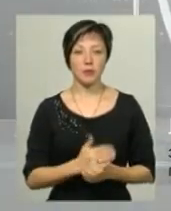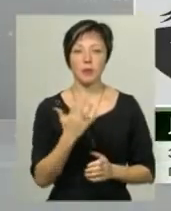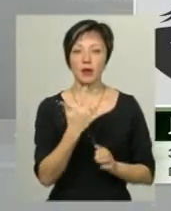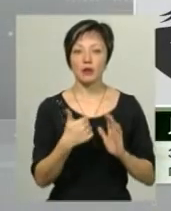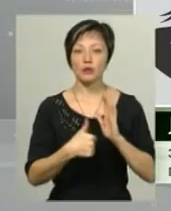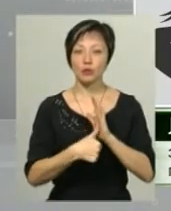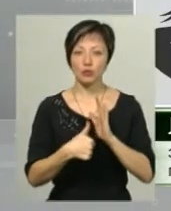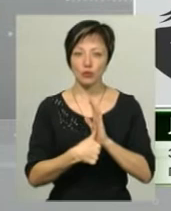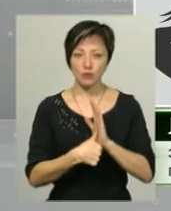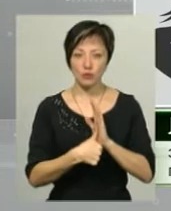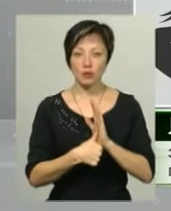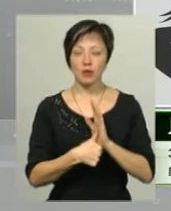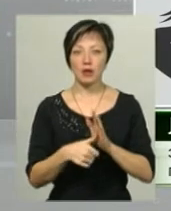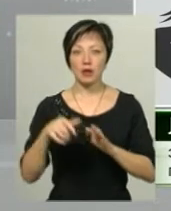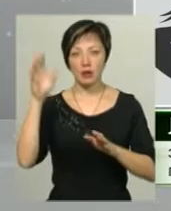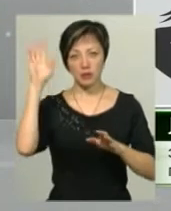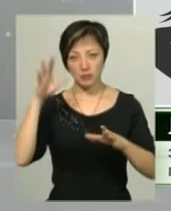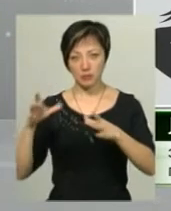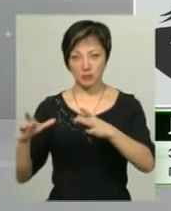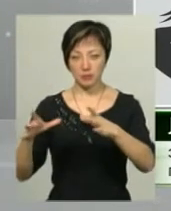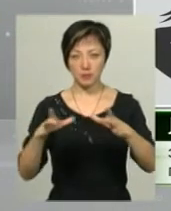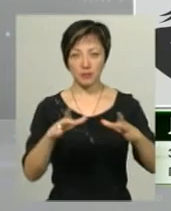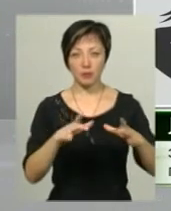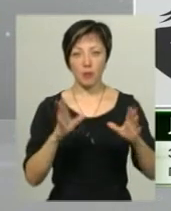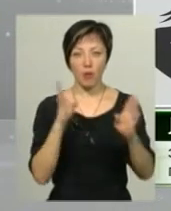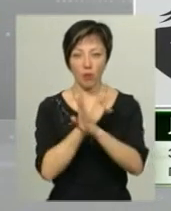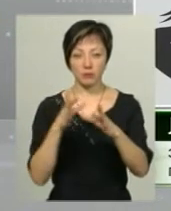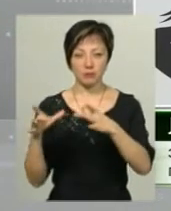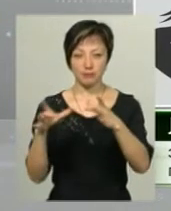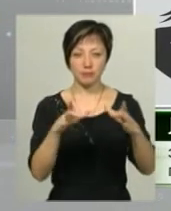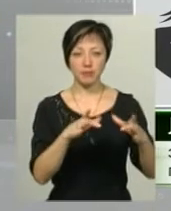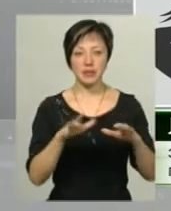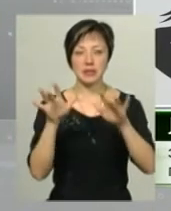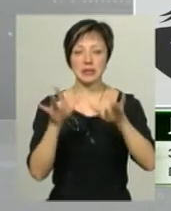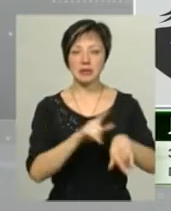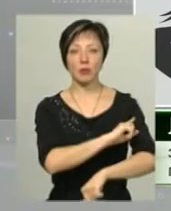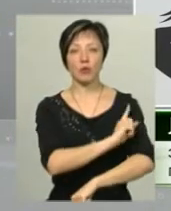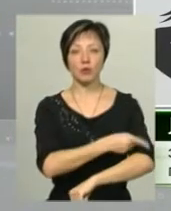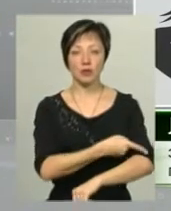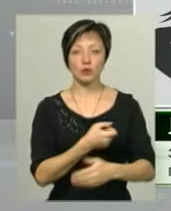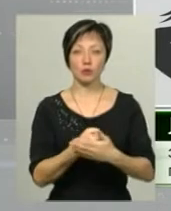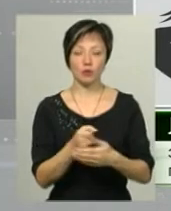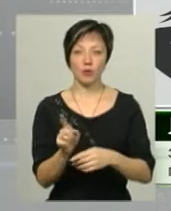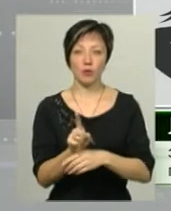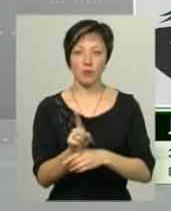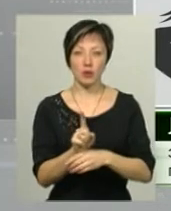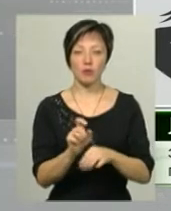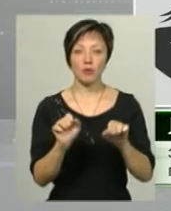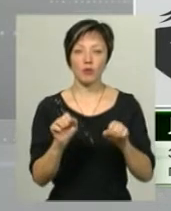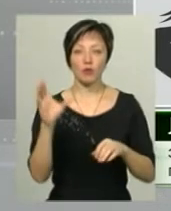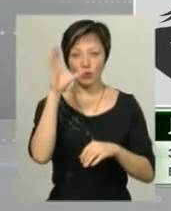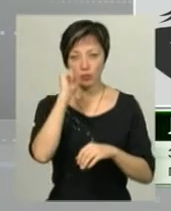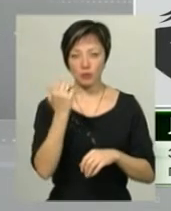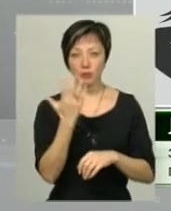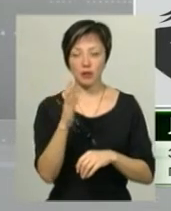5-6 близькість малоактивного циклону деякою мірою пожвавить синоптичні процеси. Сніг посилиться до помірного, за виключенням ночі